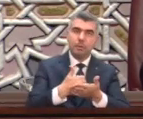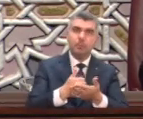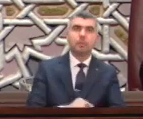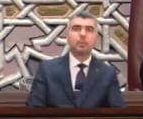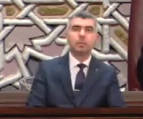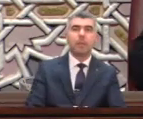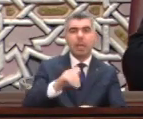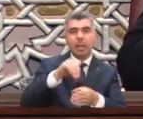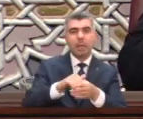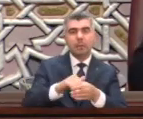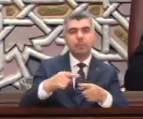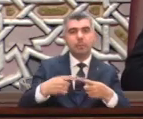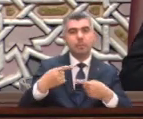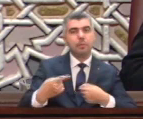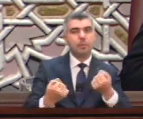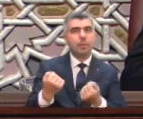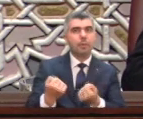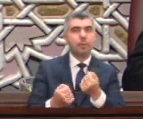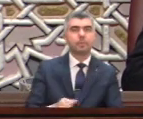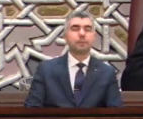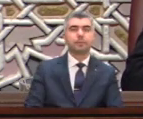فريق الاصاله والمعاصره